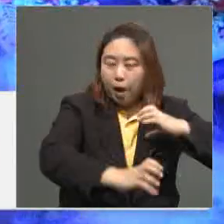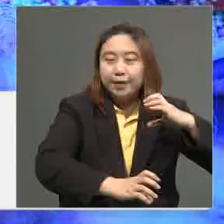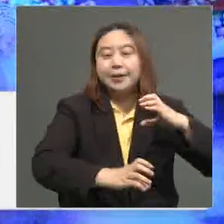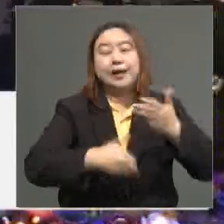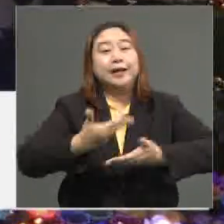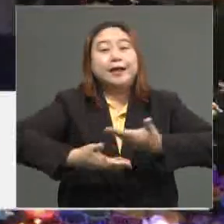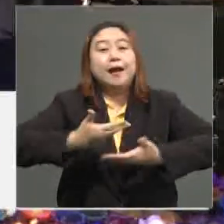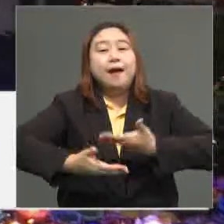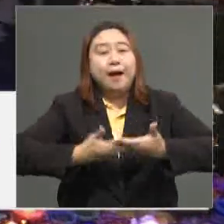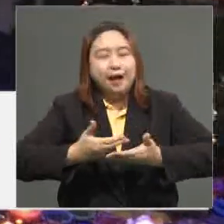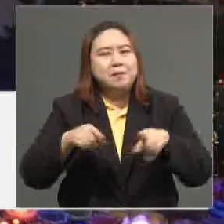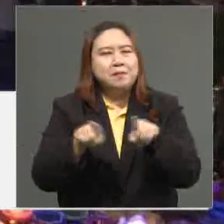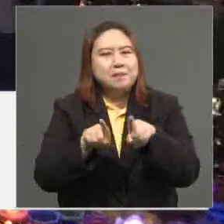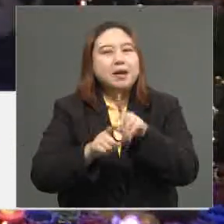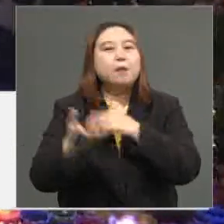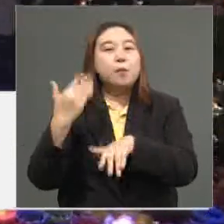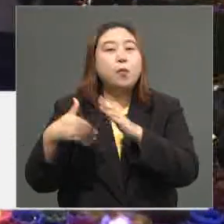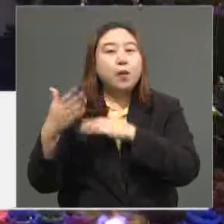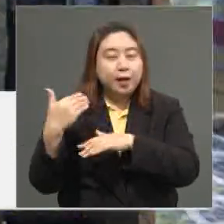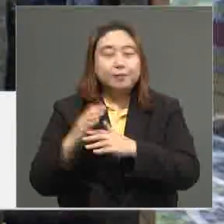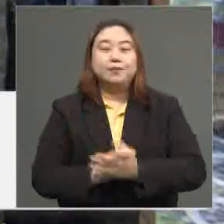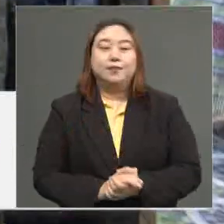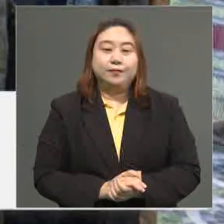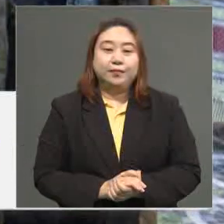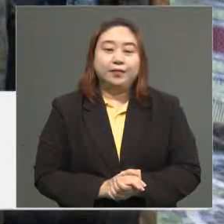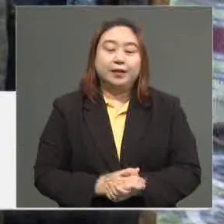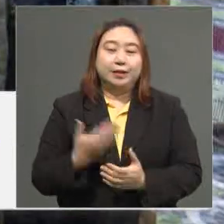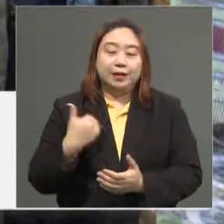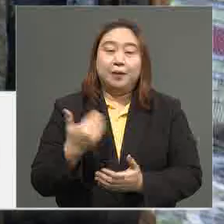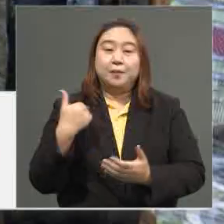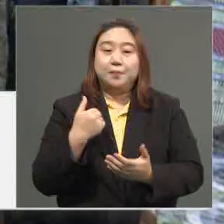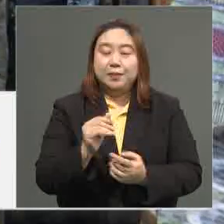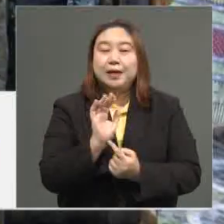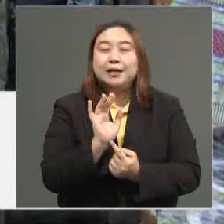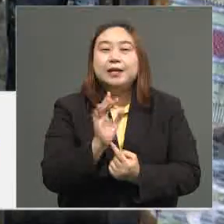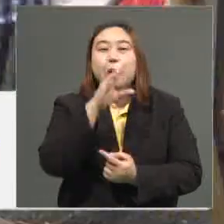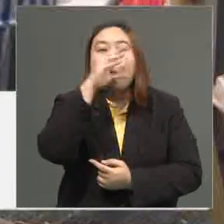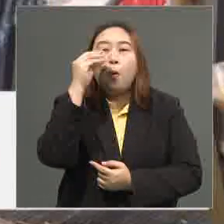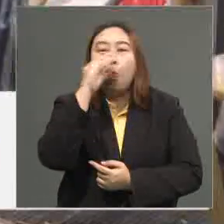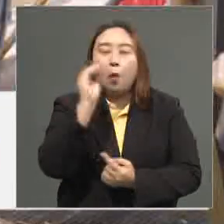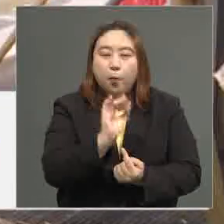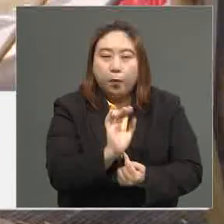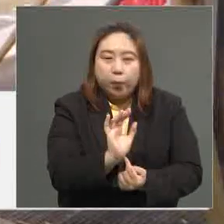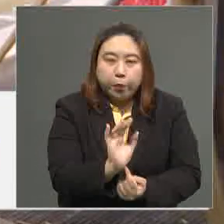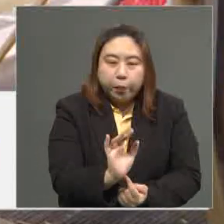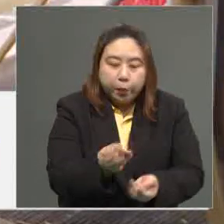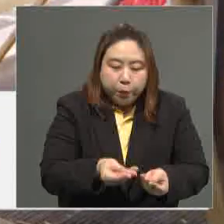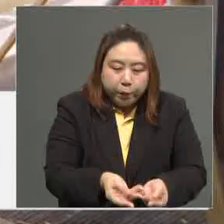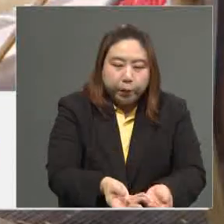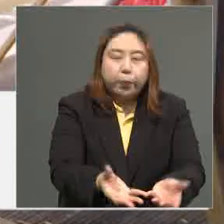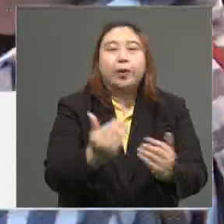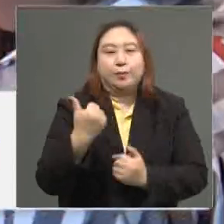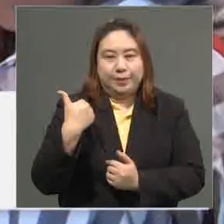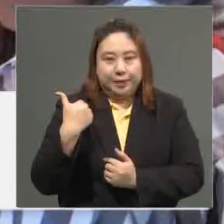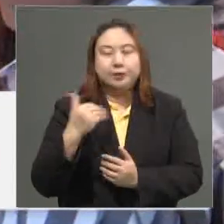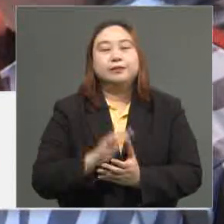ถีชาวสยามครับตลอดจนมีการลอยประทีปเทียนหอมบูชาพระพุทธเจ้าน้อยด้วยนอกจ